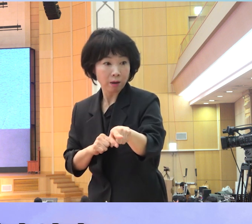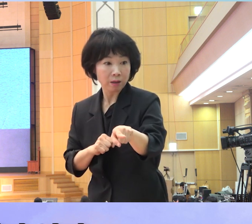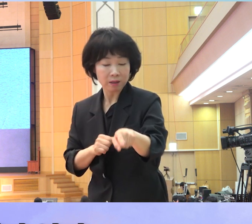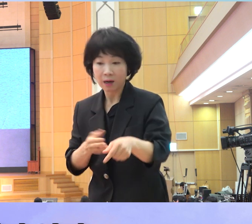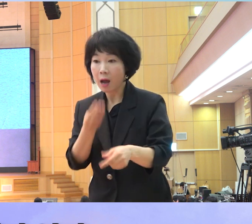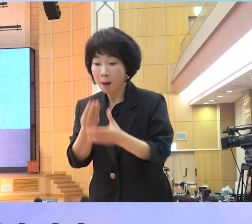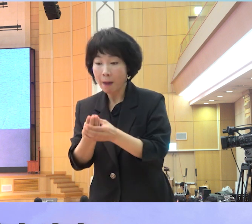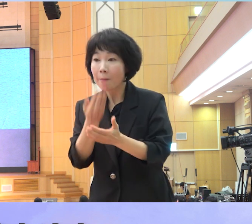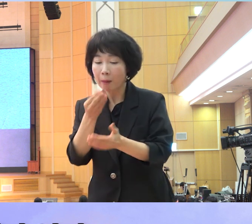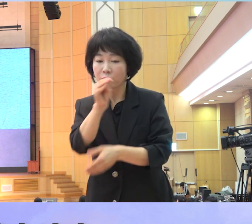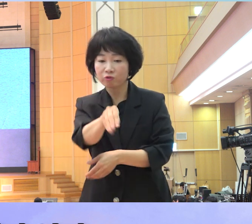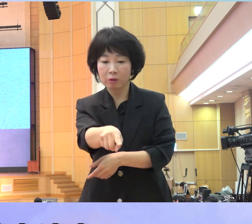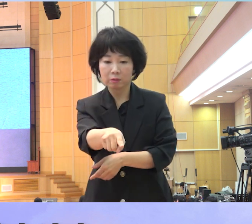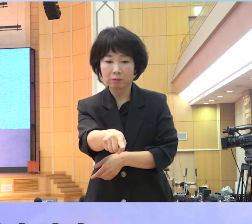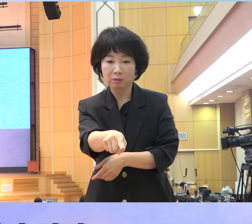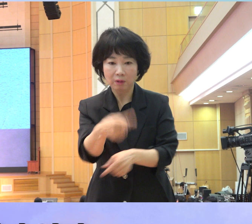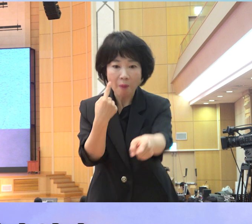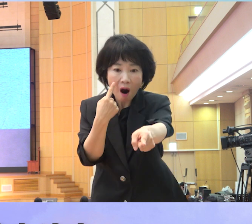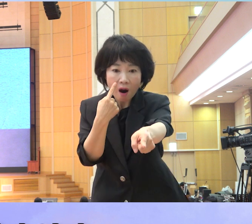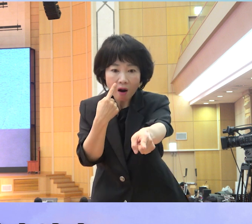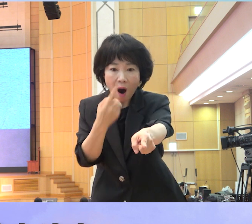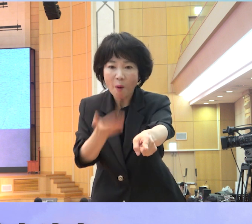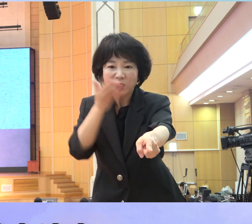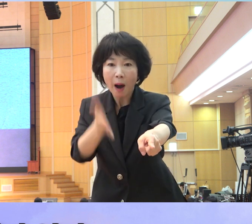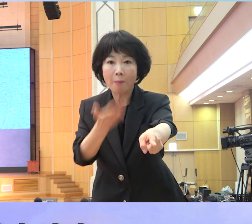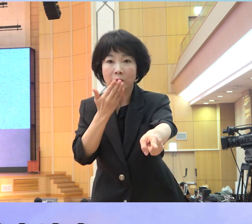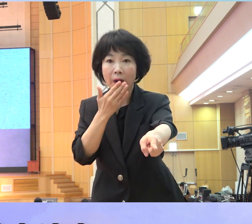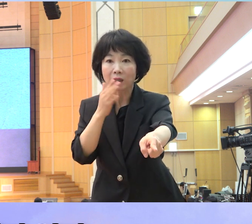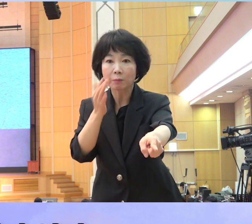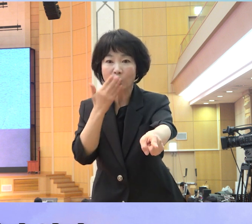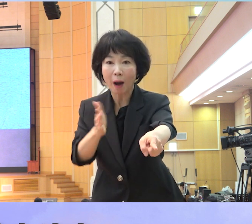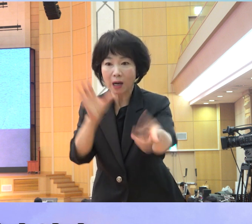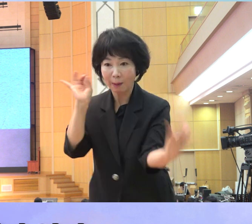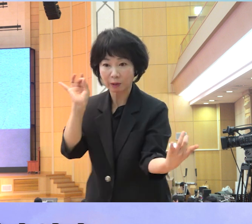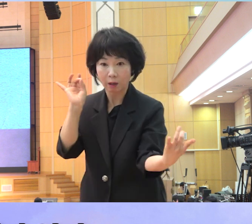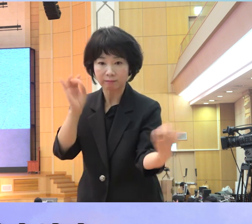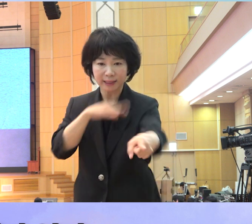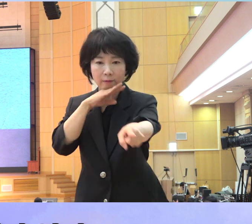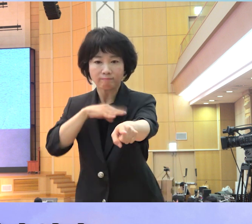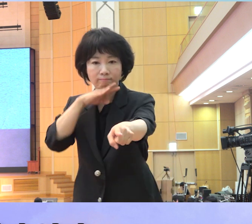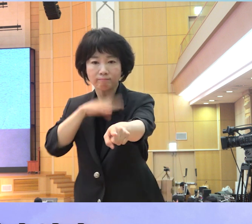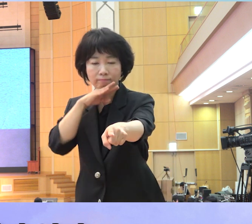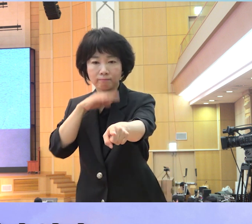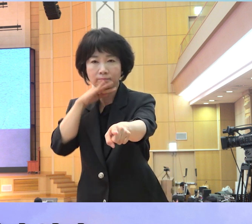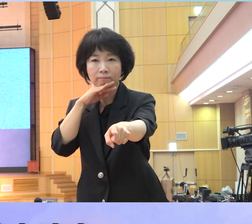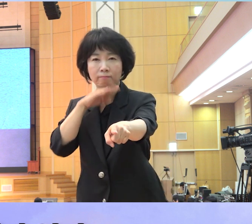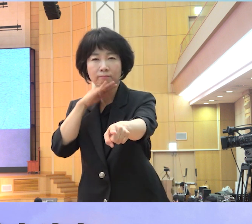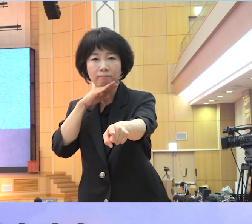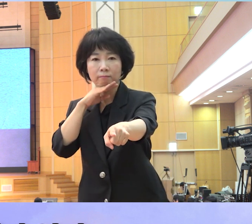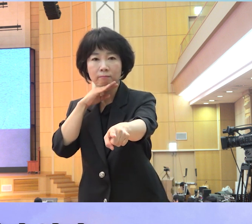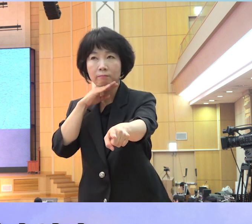앞에 딱 놔줍니다. 눈앞에 보여요. 근데 제가 뭐라 그래? 기다려.